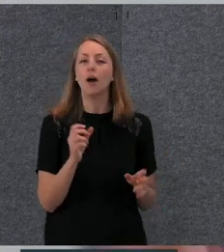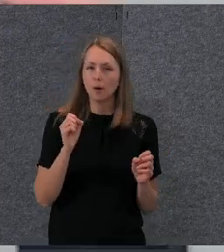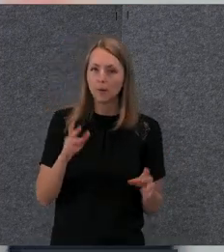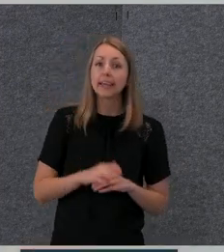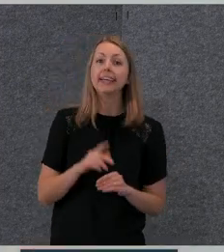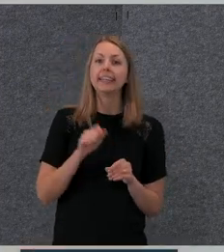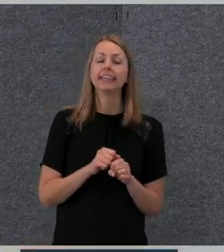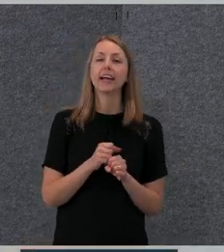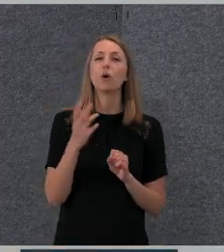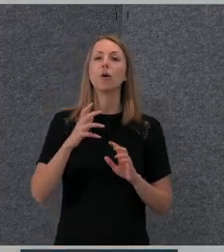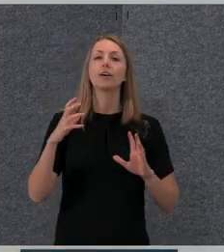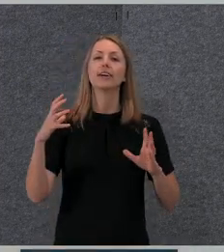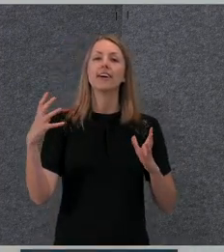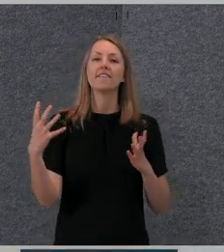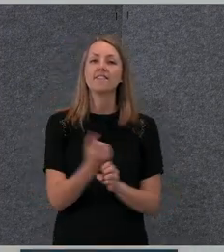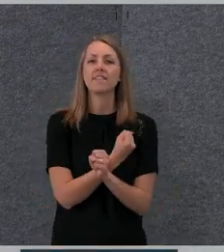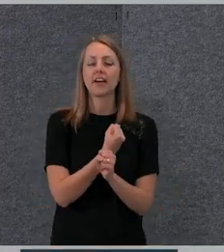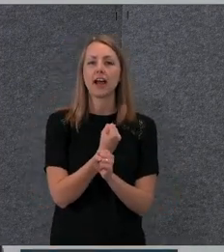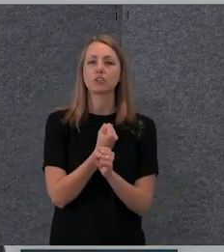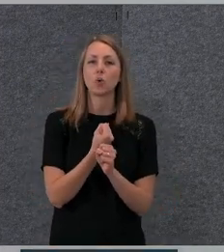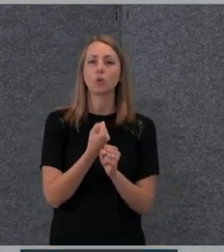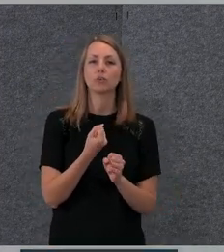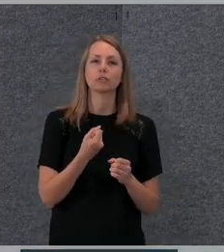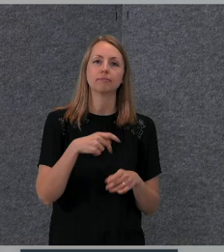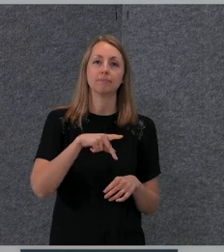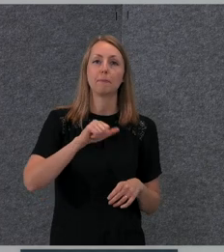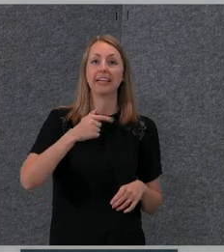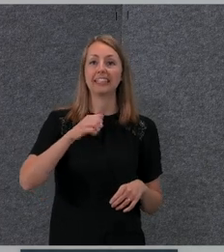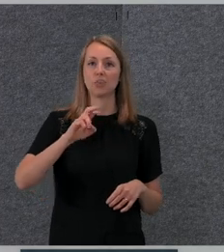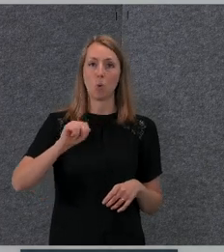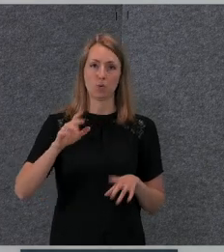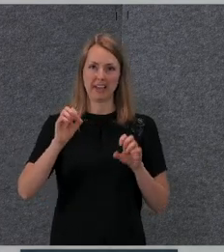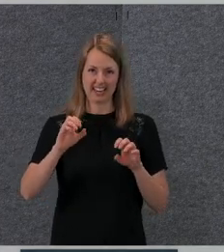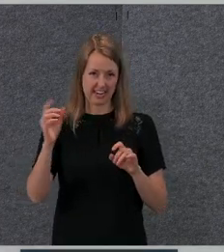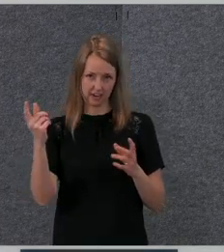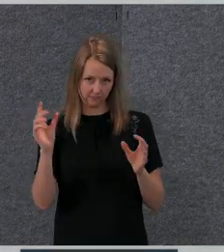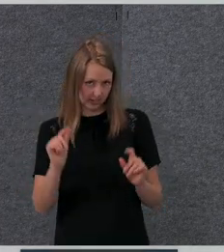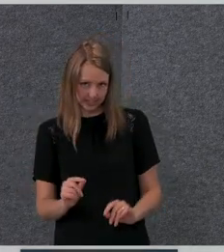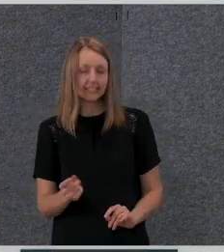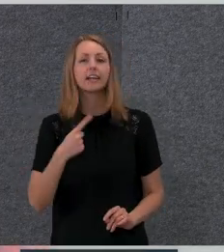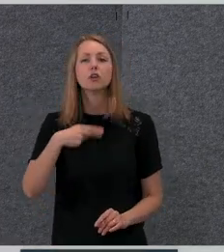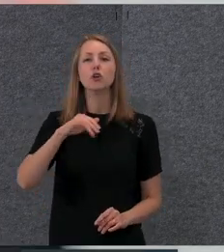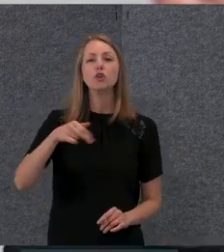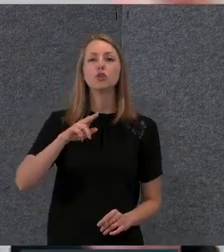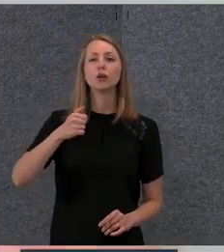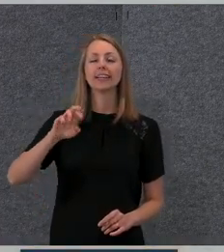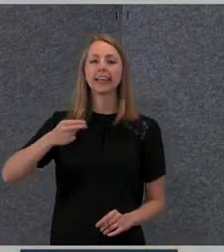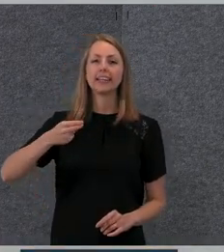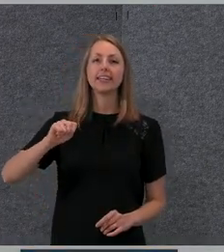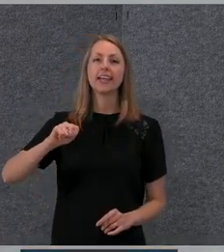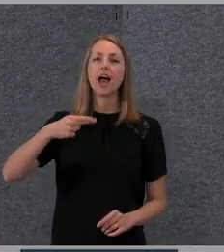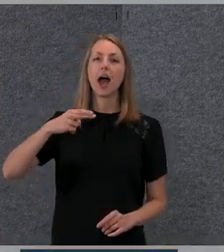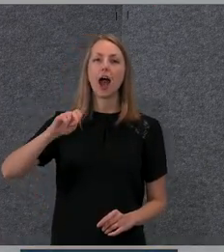könnte ich vielleicht das Verfassungspatriot ausbuchstabieren, was in meiner Bewerbung steht. Ein Wort von Jürgen Habermas und vor allem der zweite